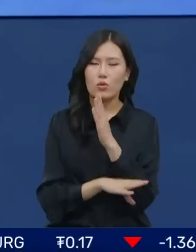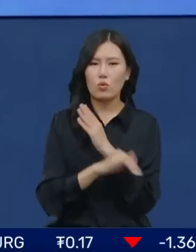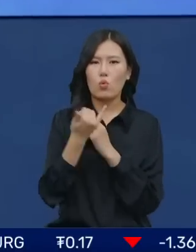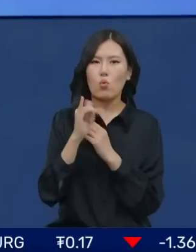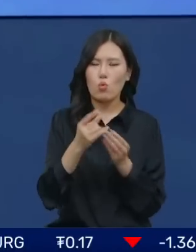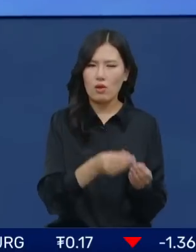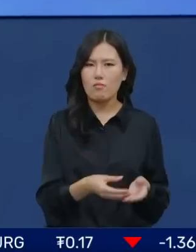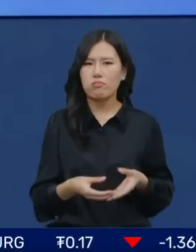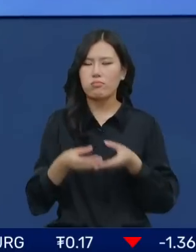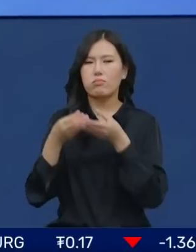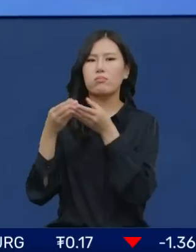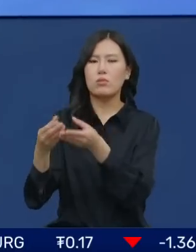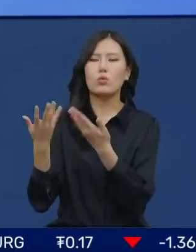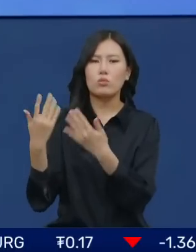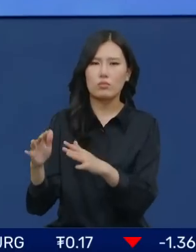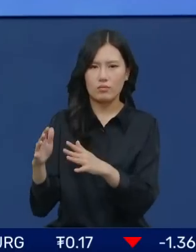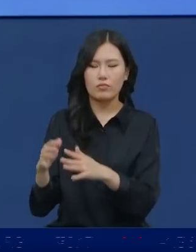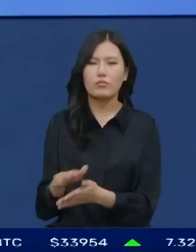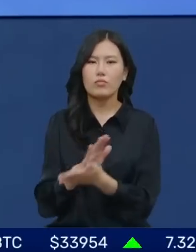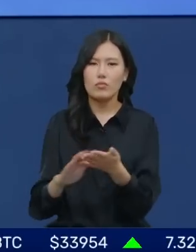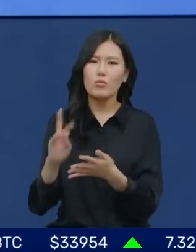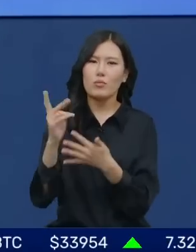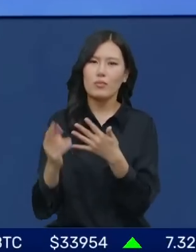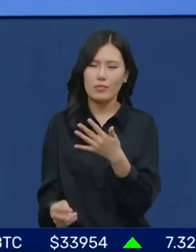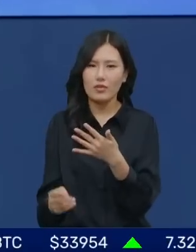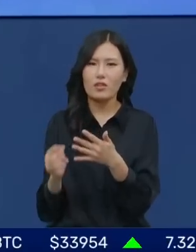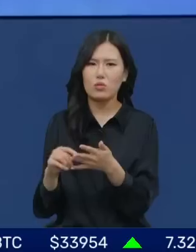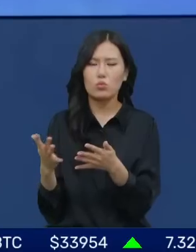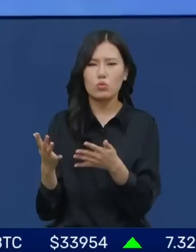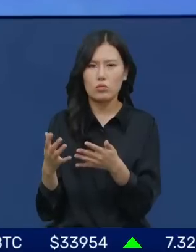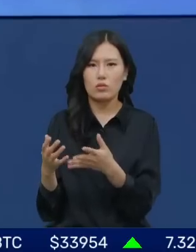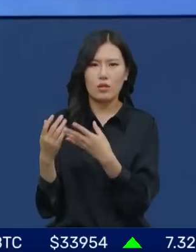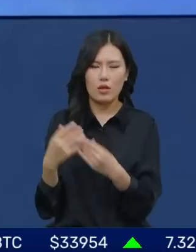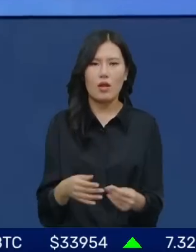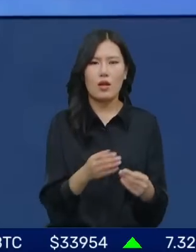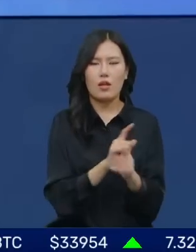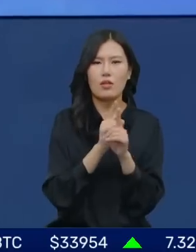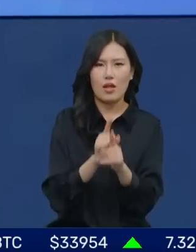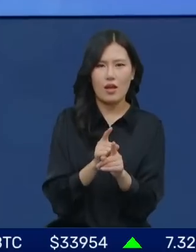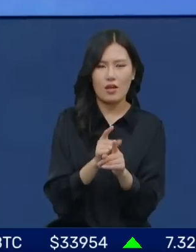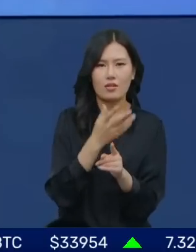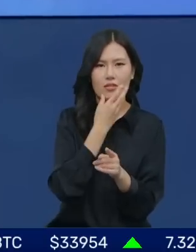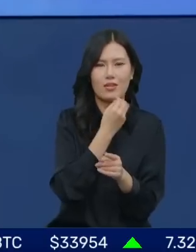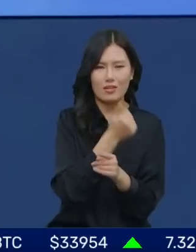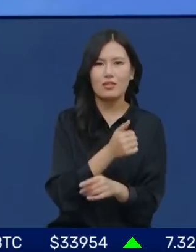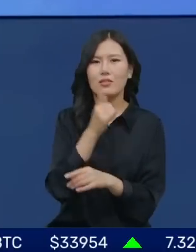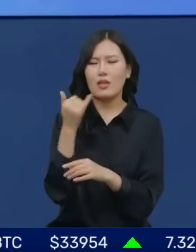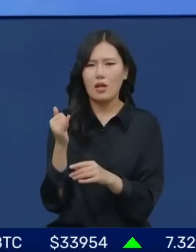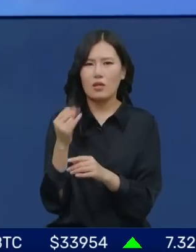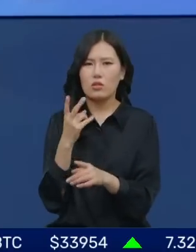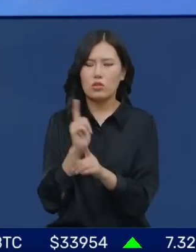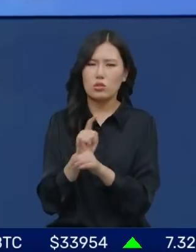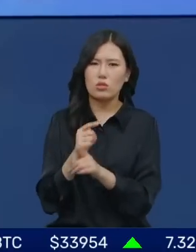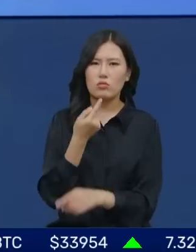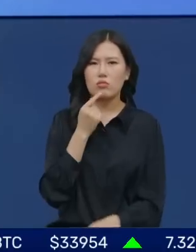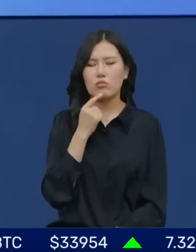барьсан байгаа. За дээр дурдсан шин зохицуултууд зарим нь практик дээр сайн хэрэгжих бол зарим нь бас маргаан дагуулахар заалтууд цөөнгүй байна гэж